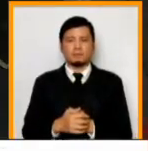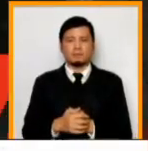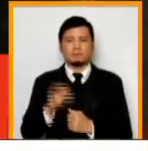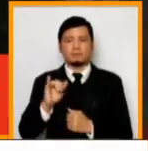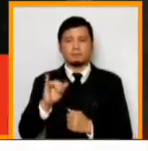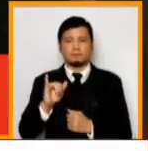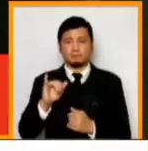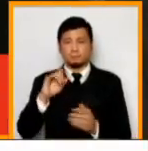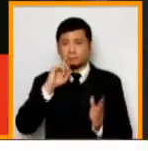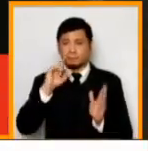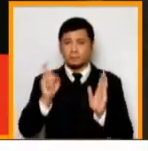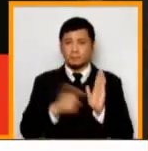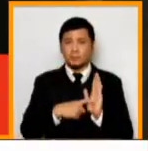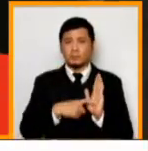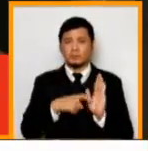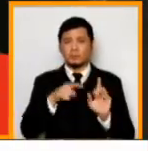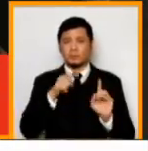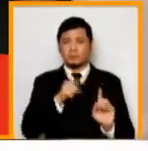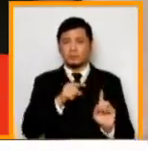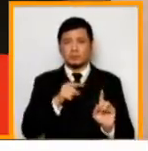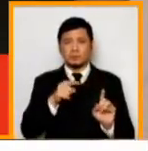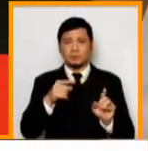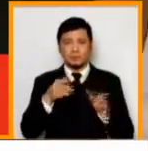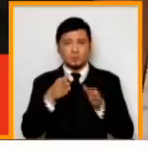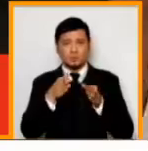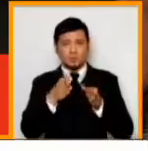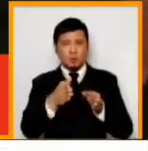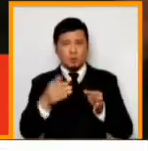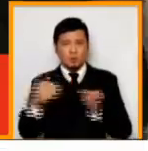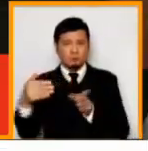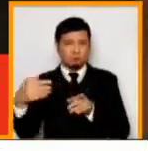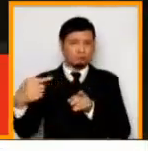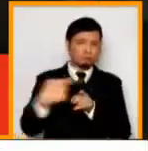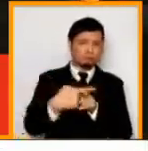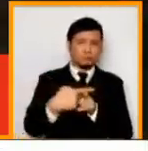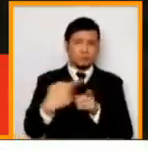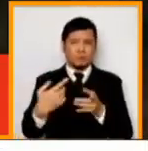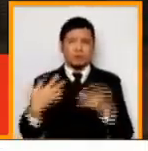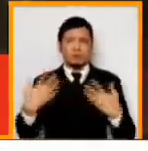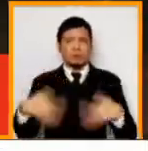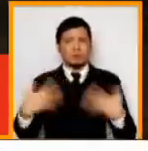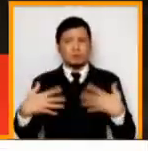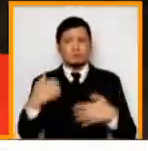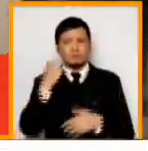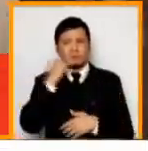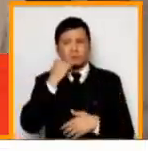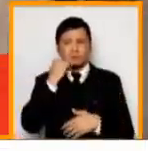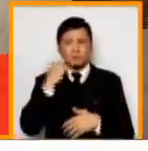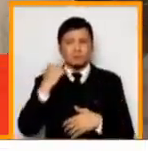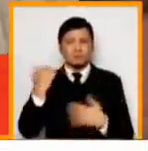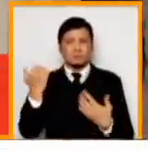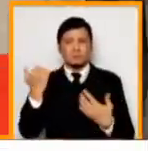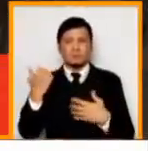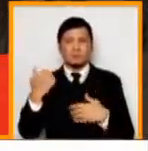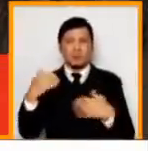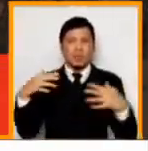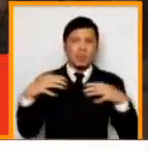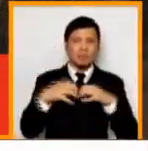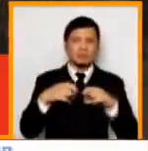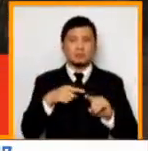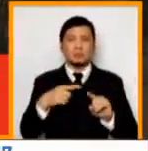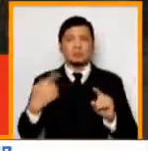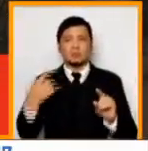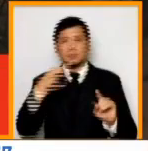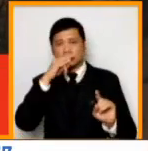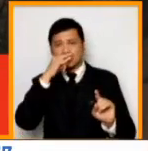yung balikat niya. Talagang nabugbog siya. May dumating sa lugar na kaanak ng mga kabataan at sumama sa kanila sa ospital.